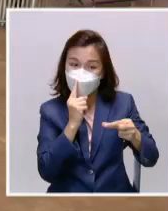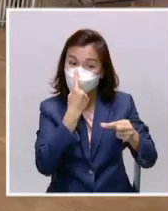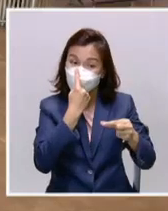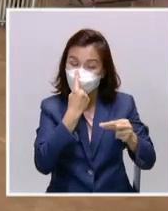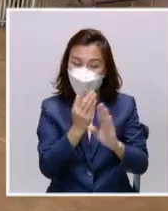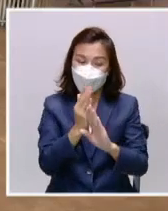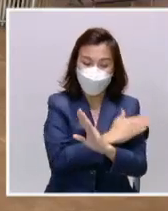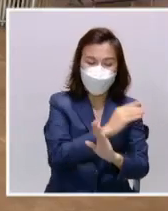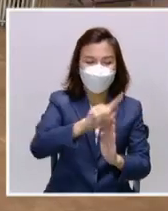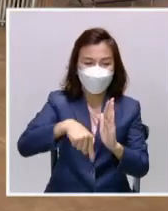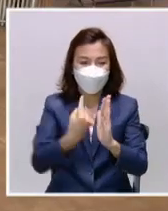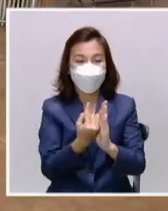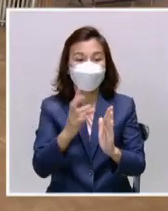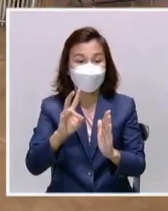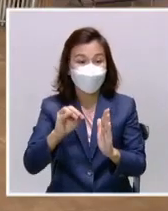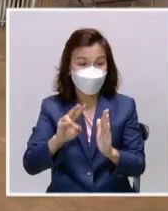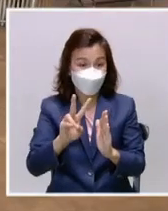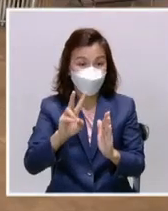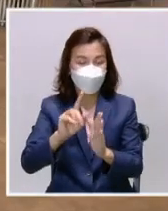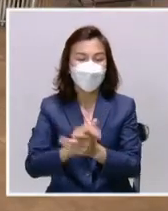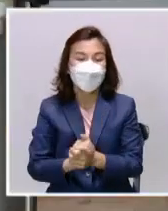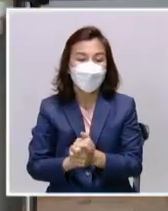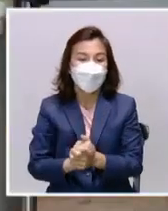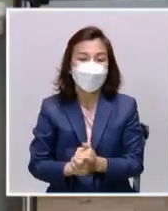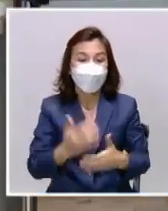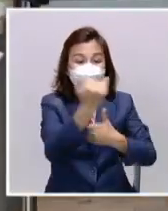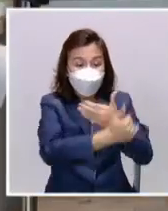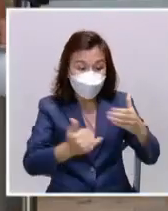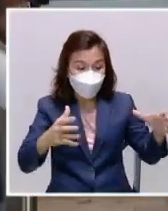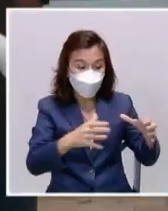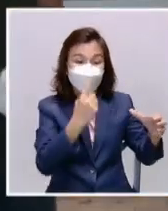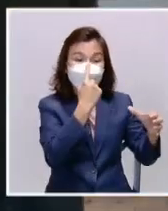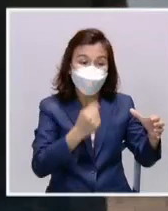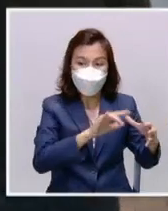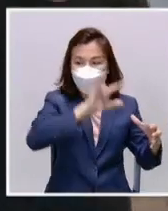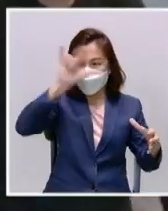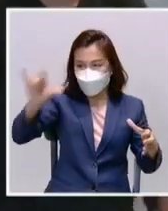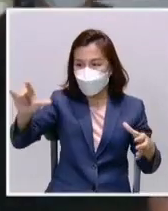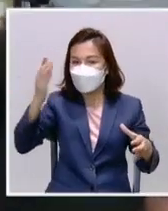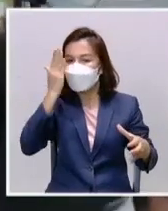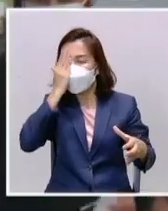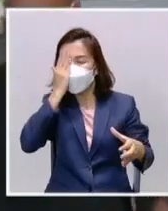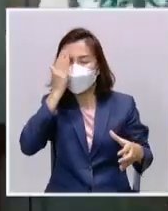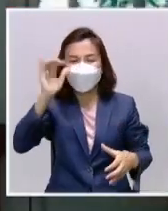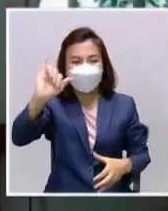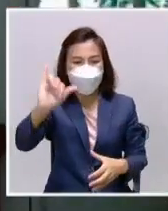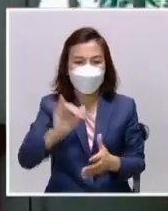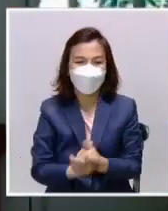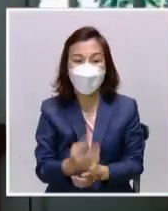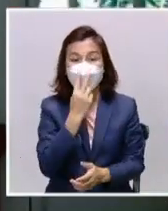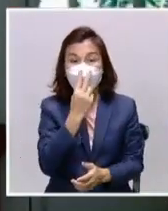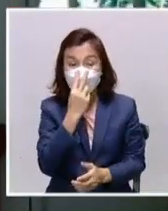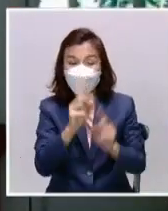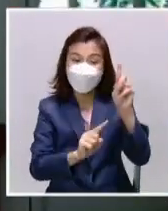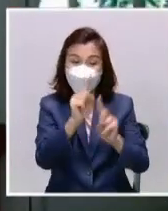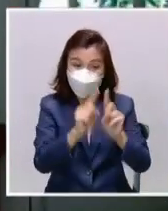เดินทางด้วยส่วนผู้ที่มาจากประเทศสีแดงนั้นก็ยังคงไม่สามารถเดินทางเข้าอิสราเอลได้ค่ะค่ะคุณนิวคุณจุ๊บผู้ชมขาก็คงต้องจับตา